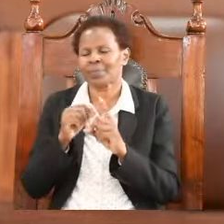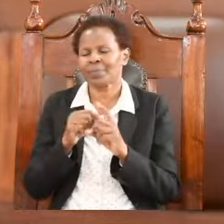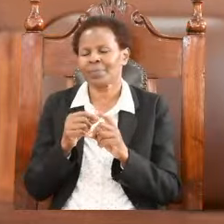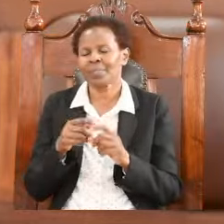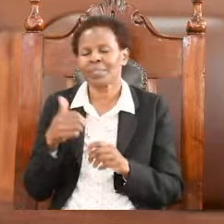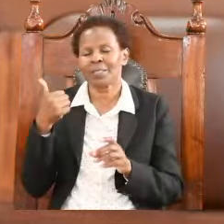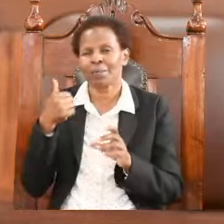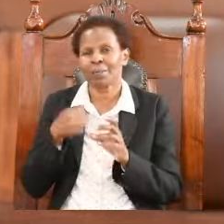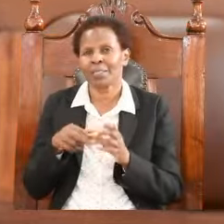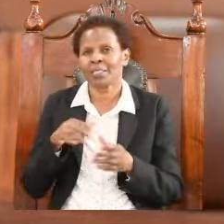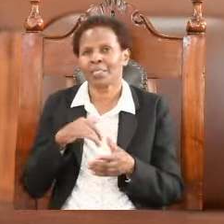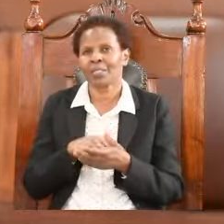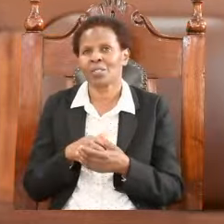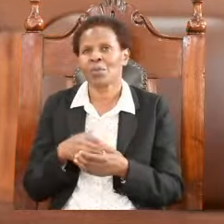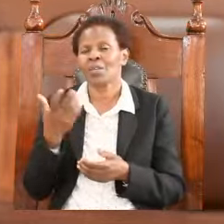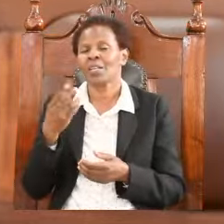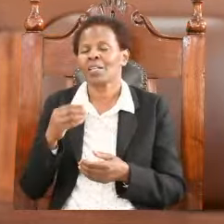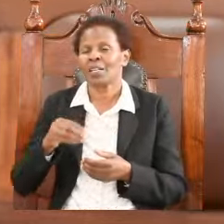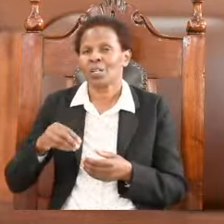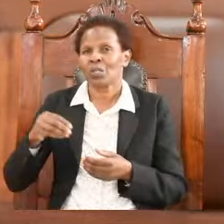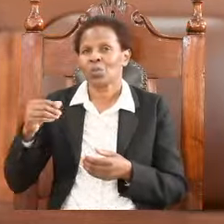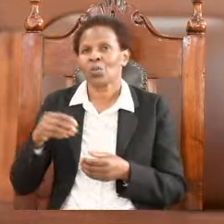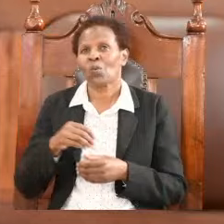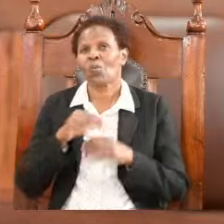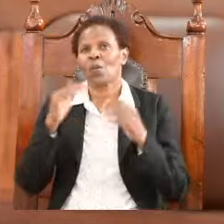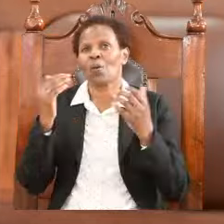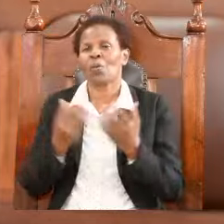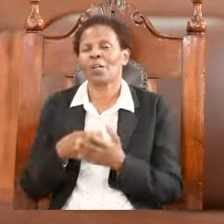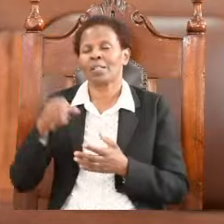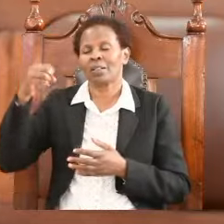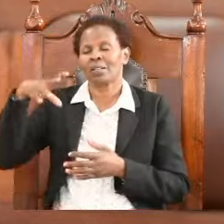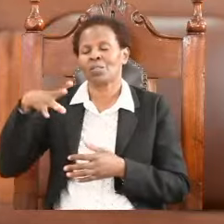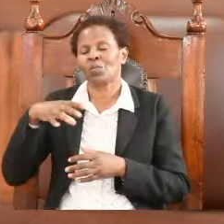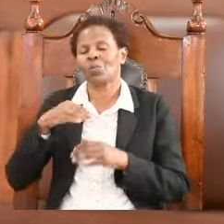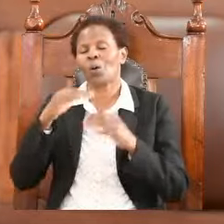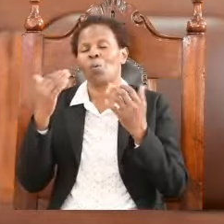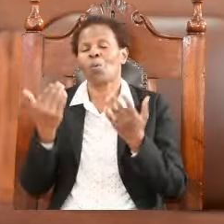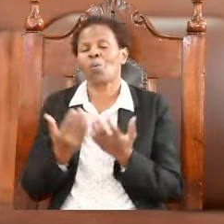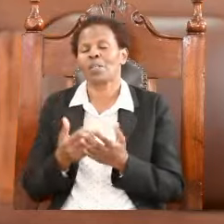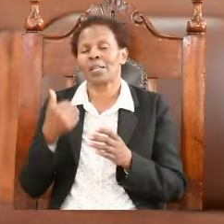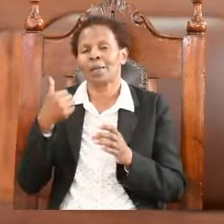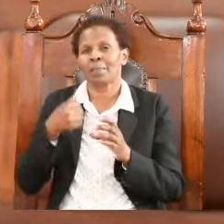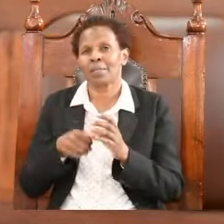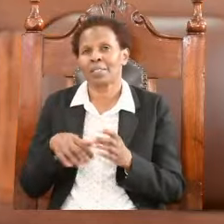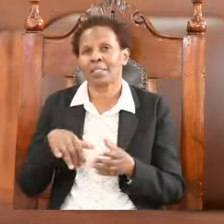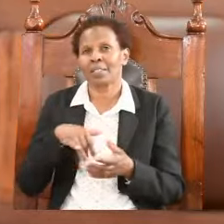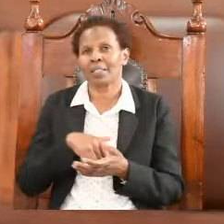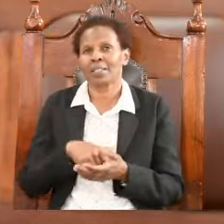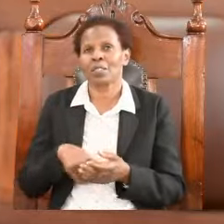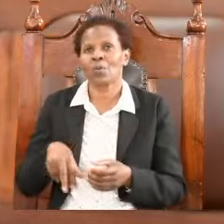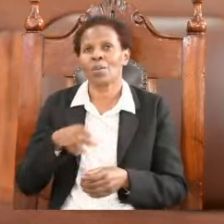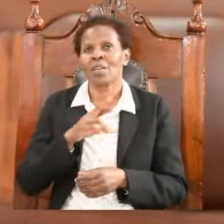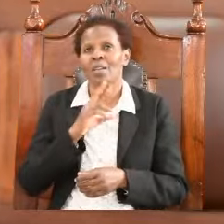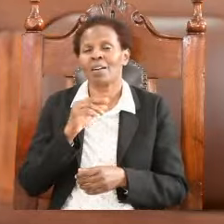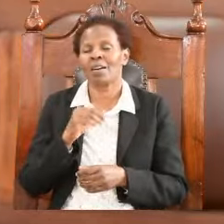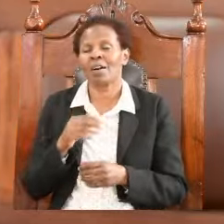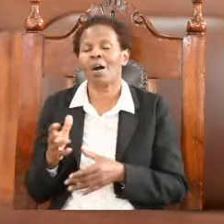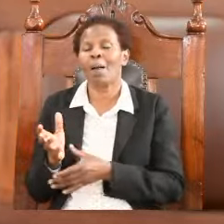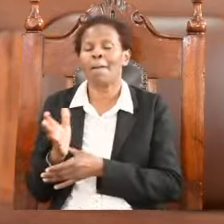ithue turi cumbi wa thi ithue turi utheri wa thi tukaririkanio ithue turi